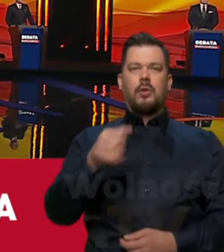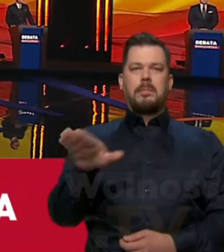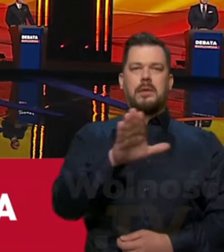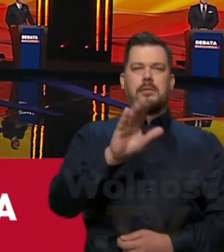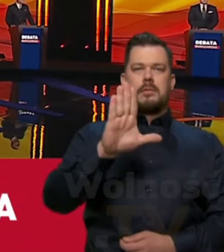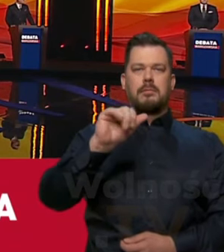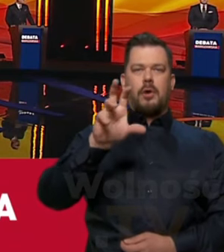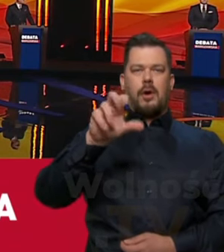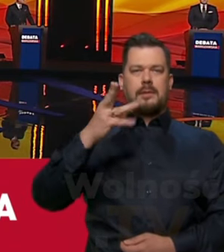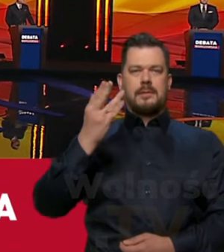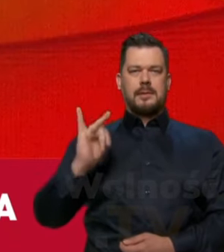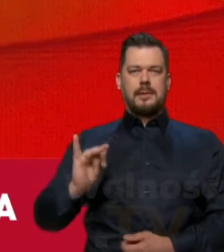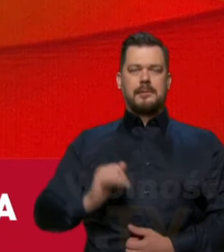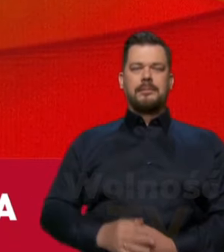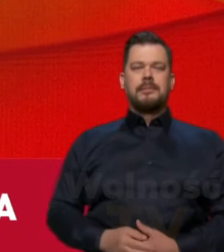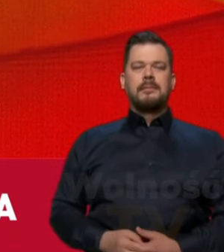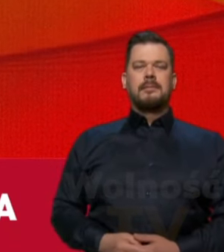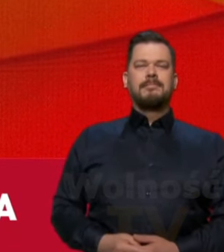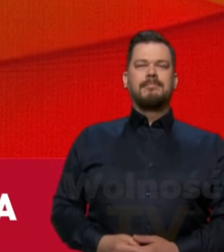Bocheński.